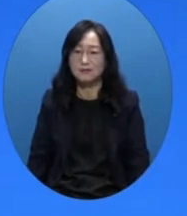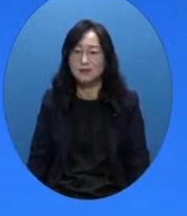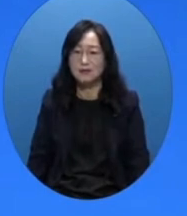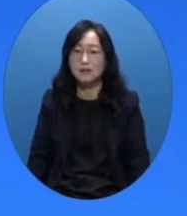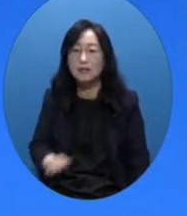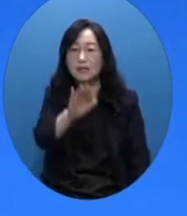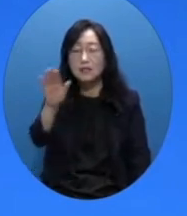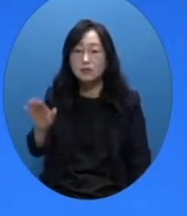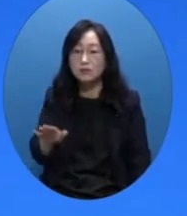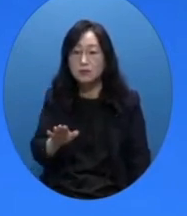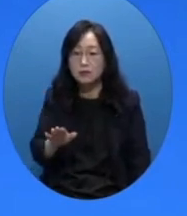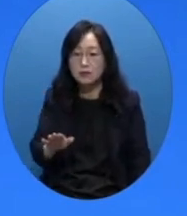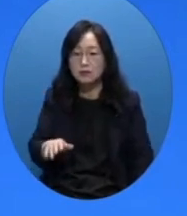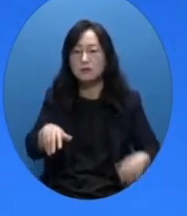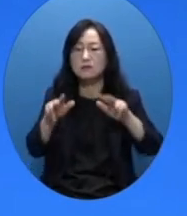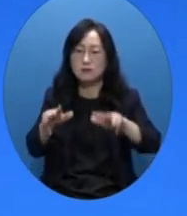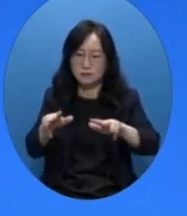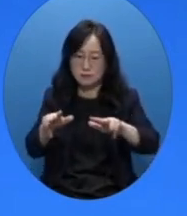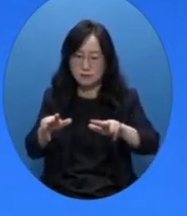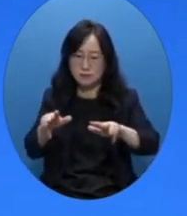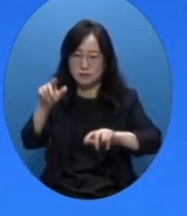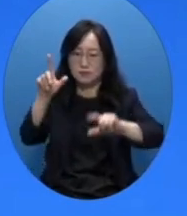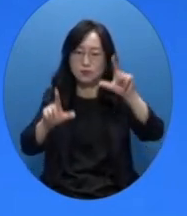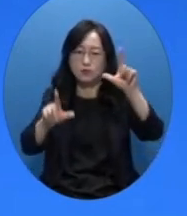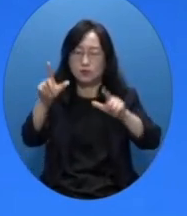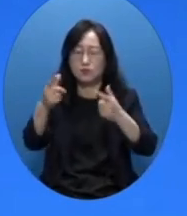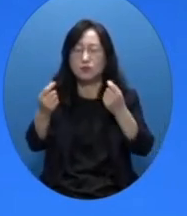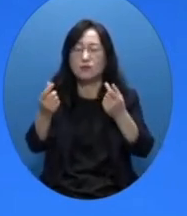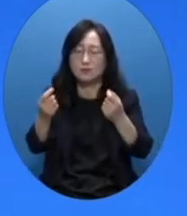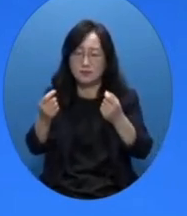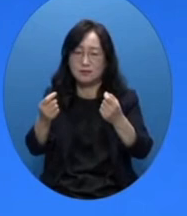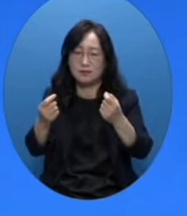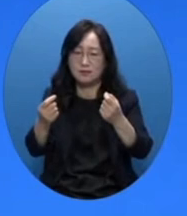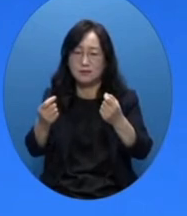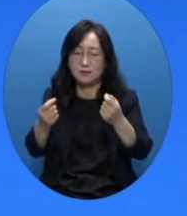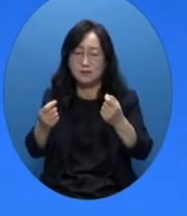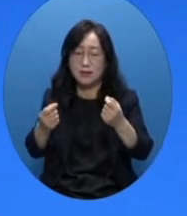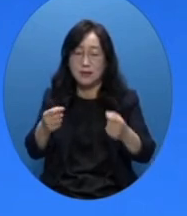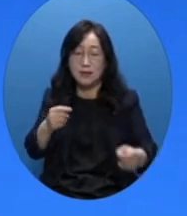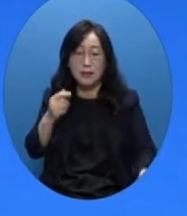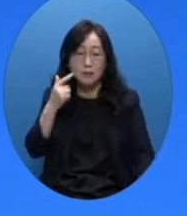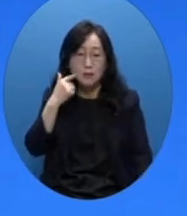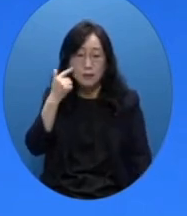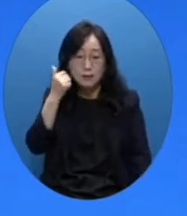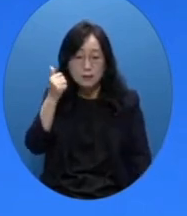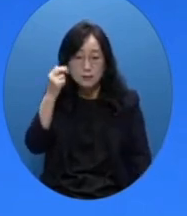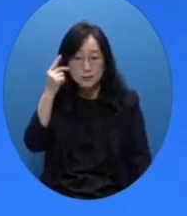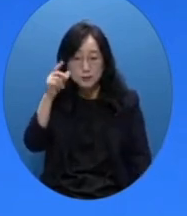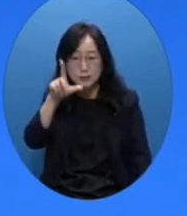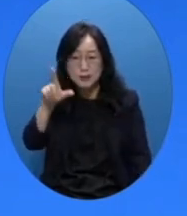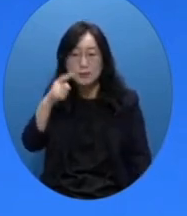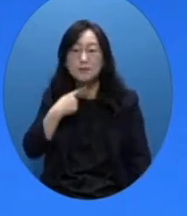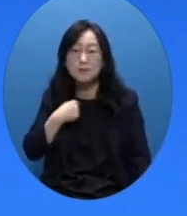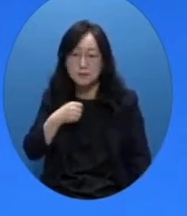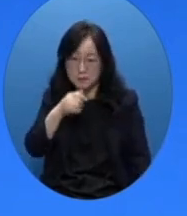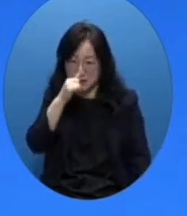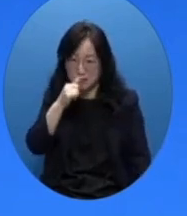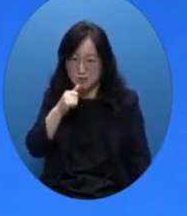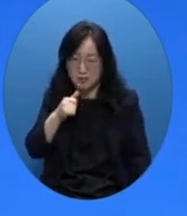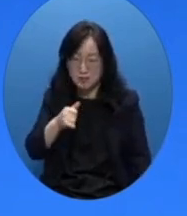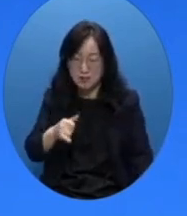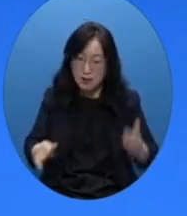우리의 현 주소를 보여주는 것이 아닌가. 저도 미국에서 살아봤지만 우리 한국이 훨씬 더 잘 먹고 잘